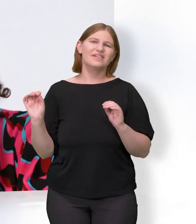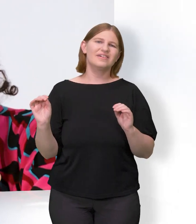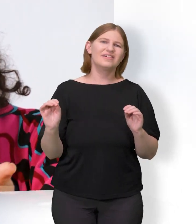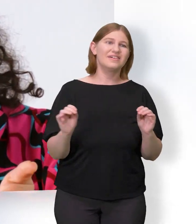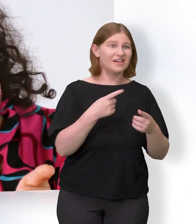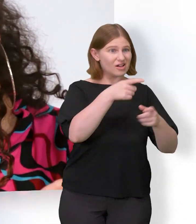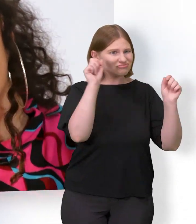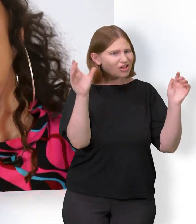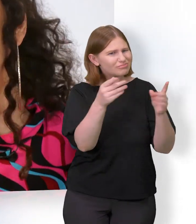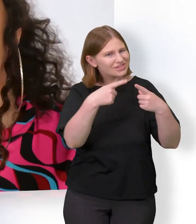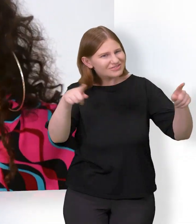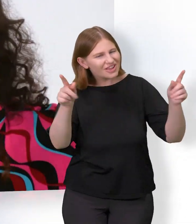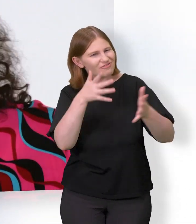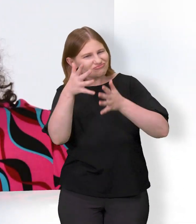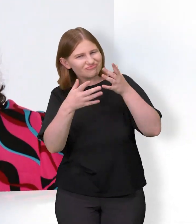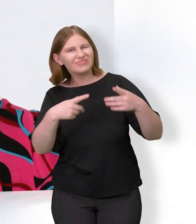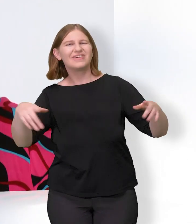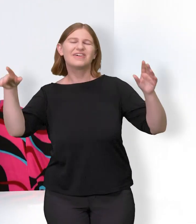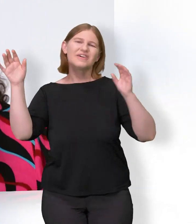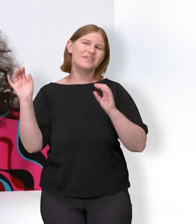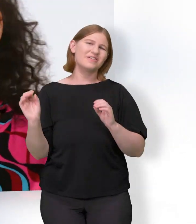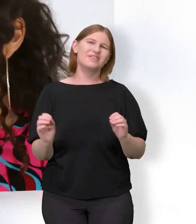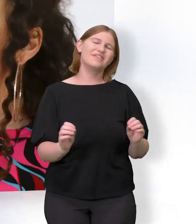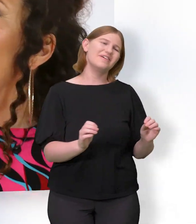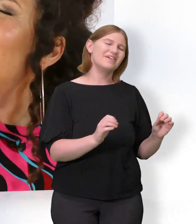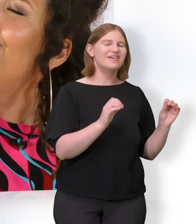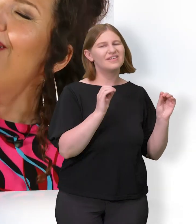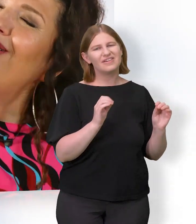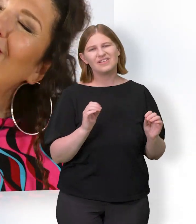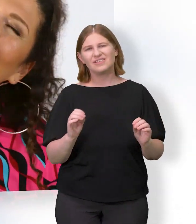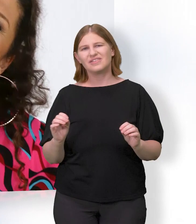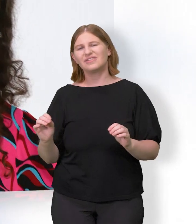Oh, du kannst zu Hause mitsingen. Oh, oh,